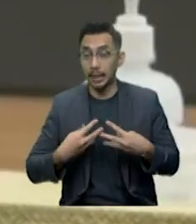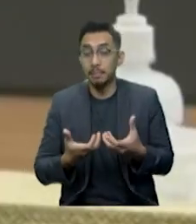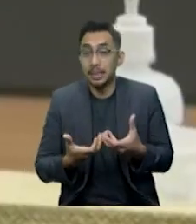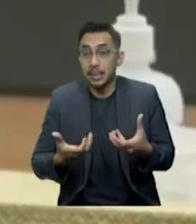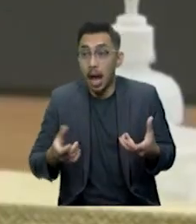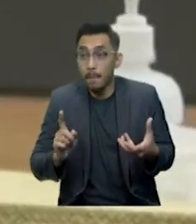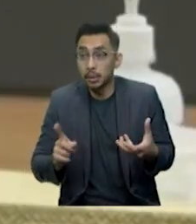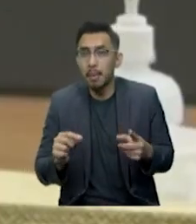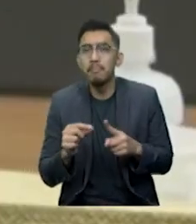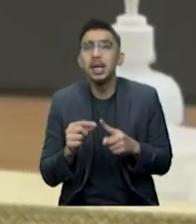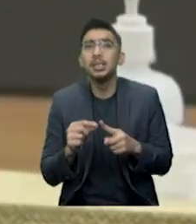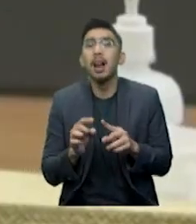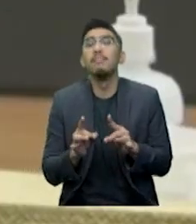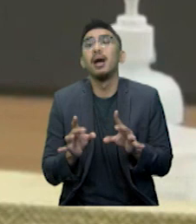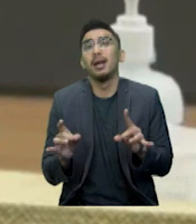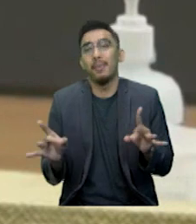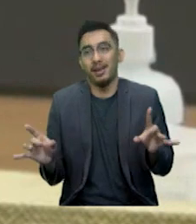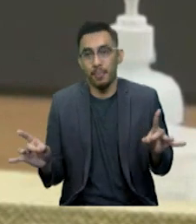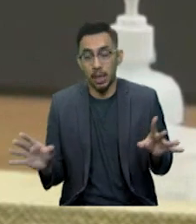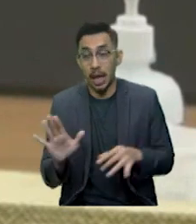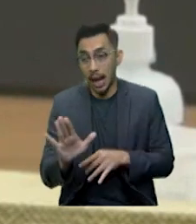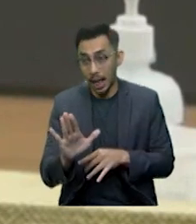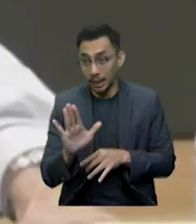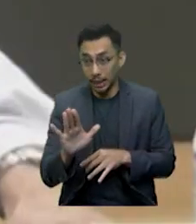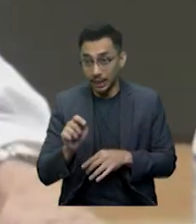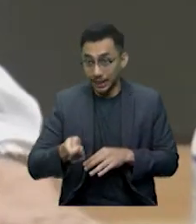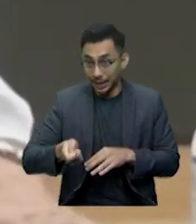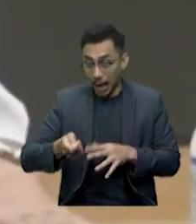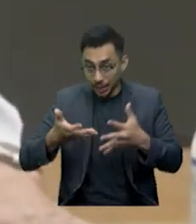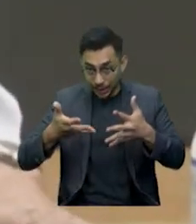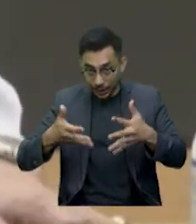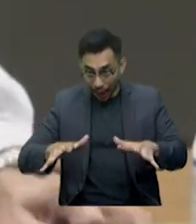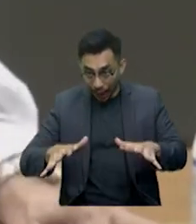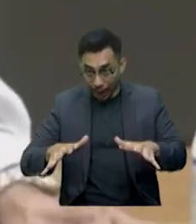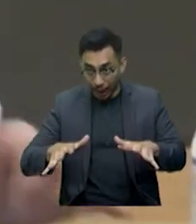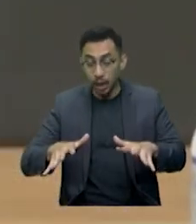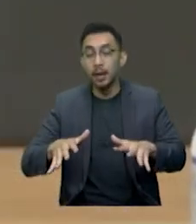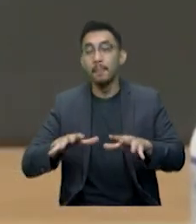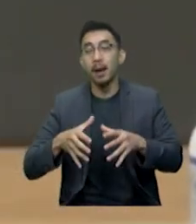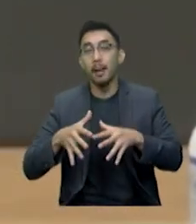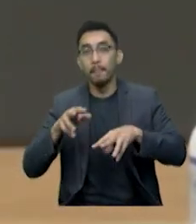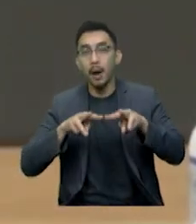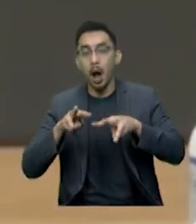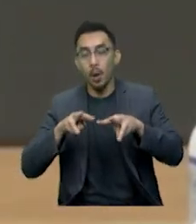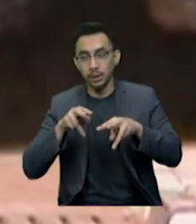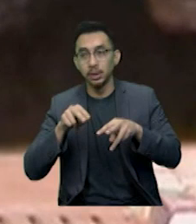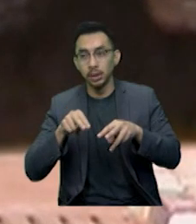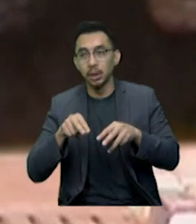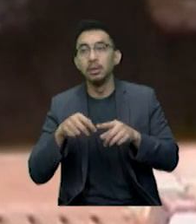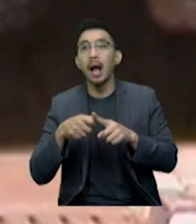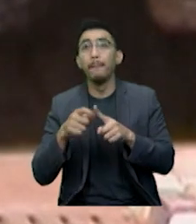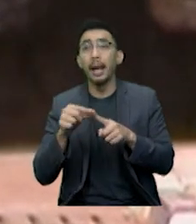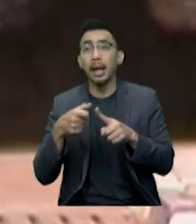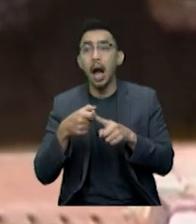diterapkan berbeda-beda. Nantinya setelah selesai sidang etik, Dewan Pengawas KPK akan mengungkap siapa pelaku-pelaku utama